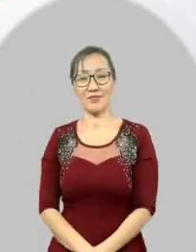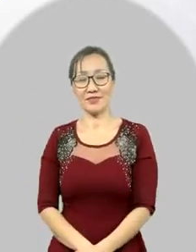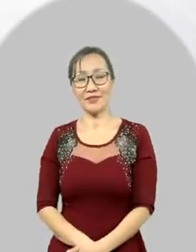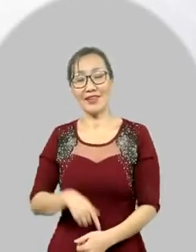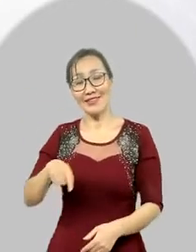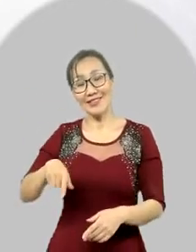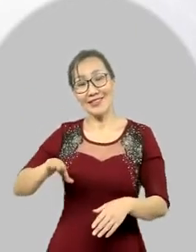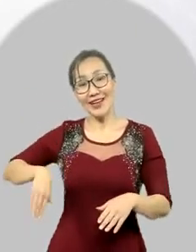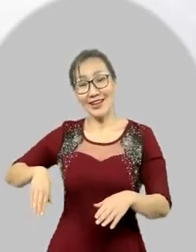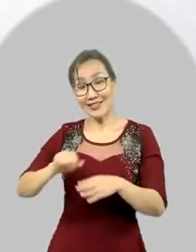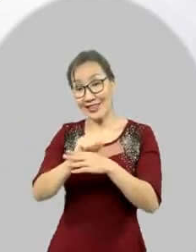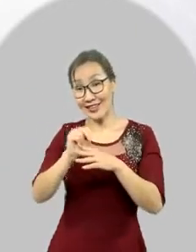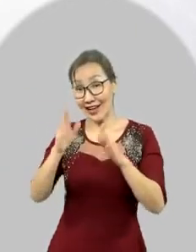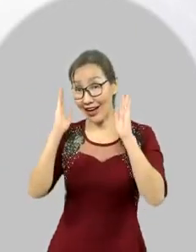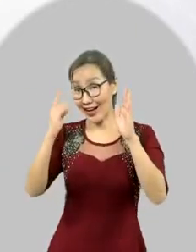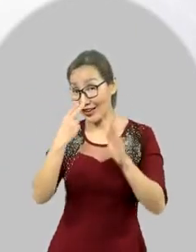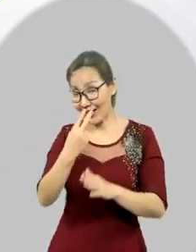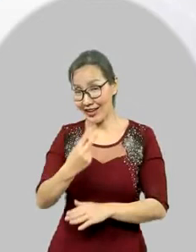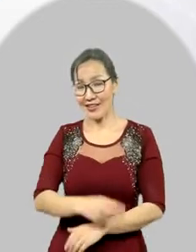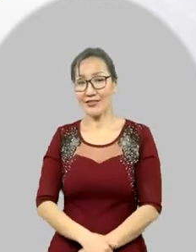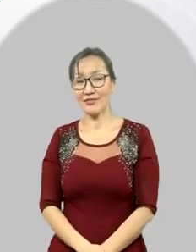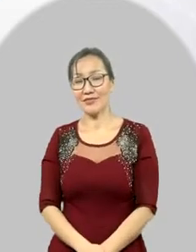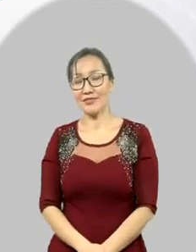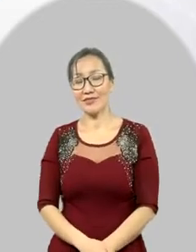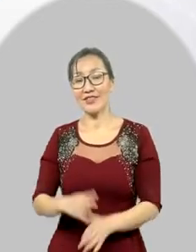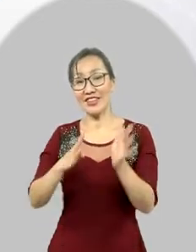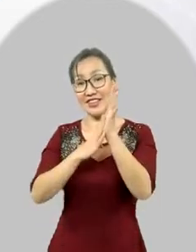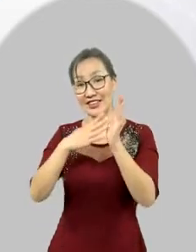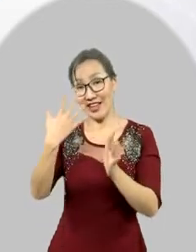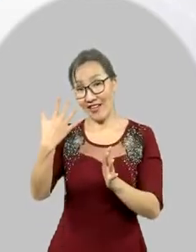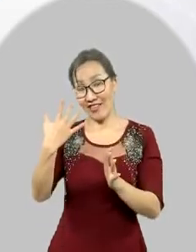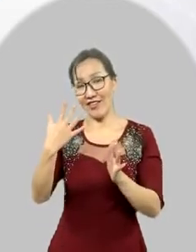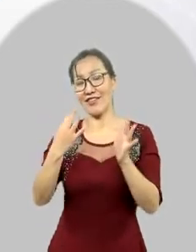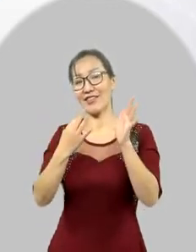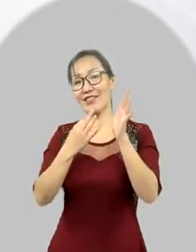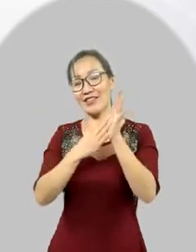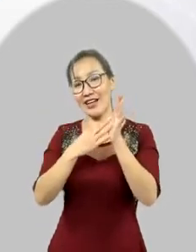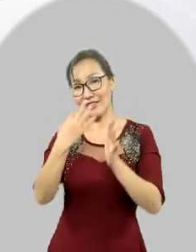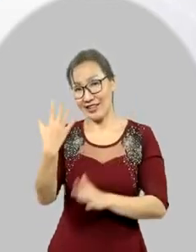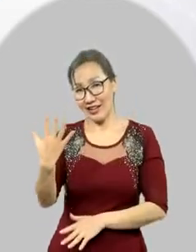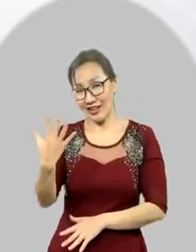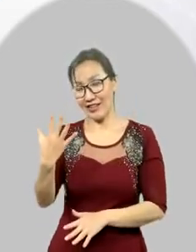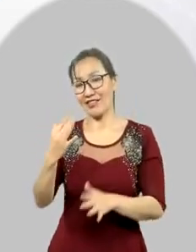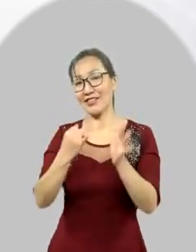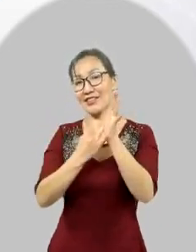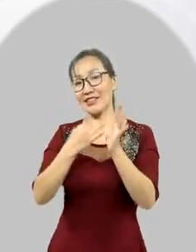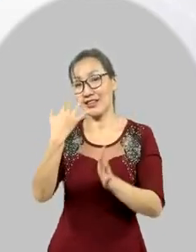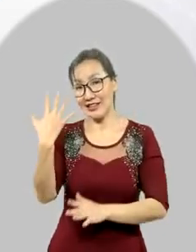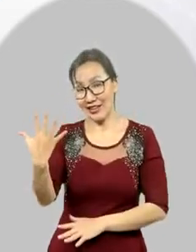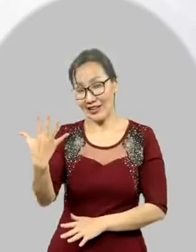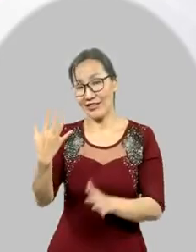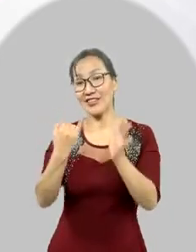дасгалд анхаарлаа хандуулъя. Тоон дарааллыг уншицгаая. 95, 85,